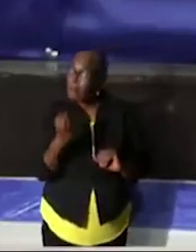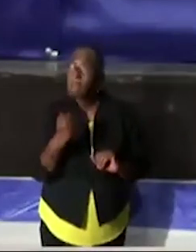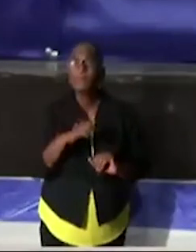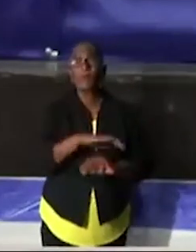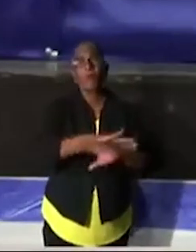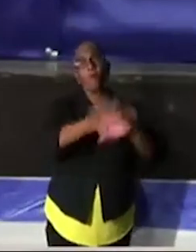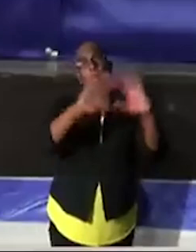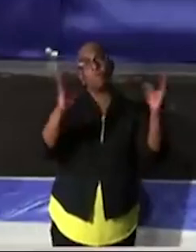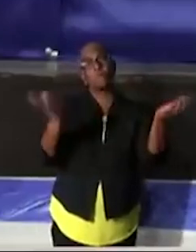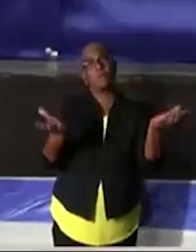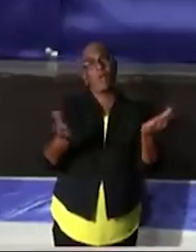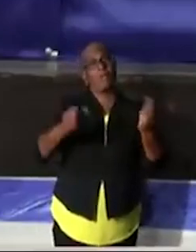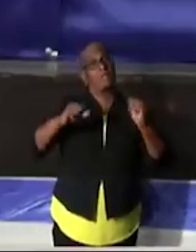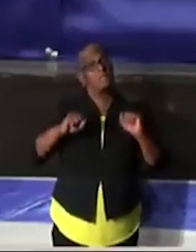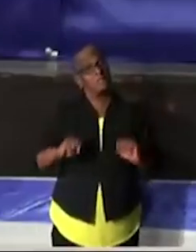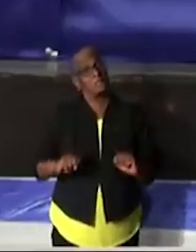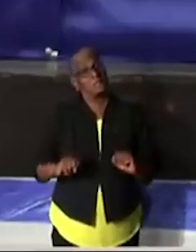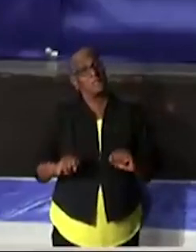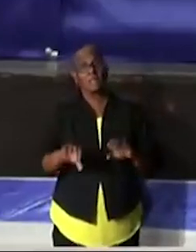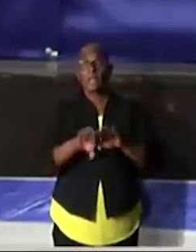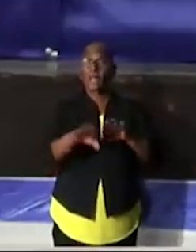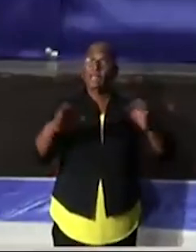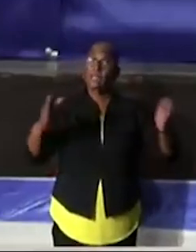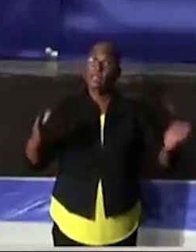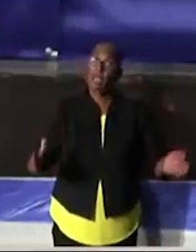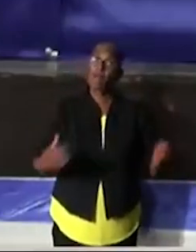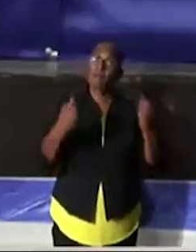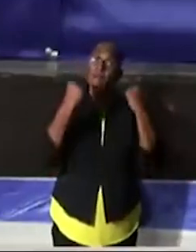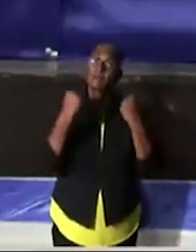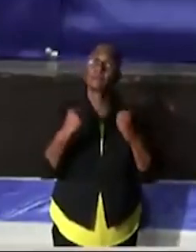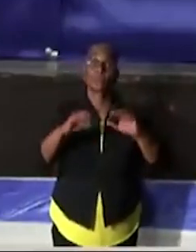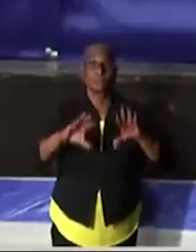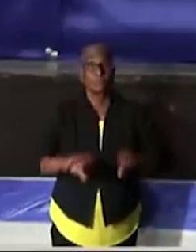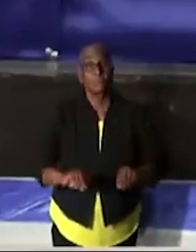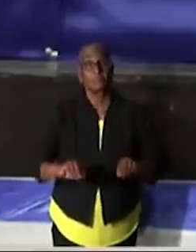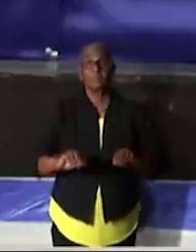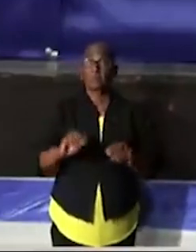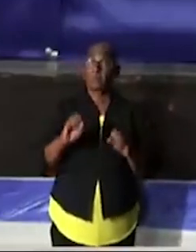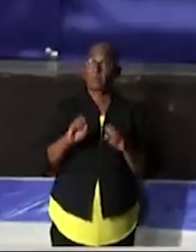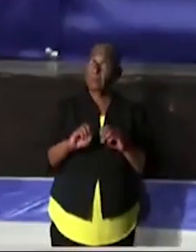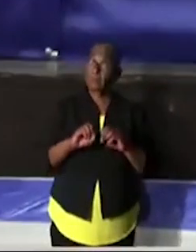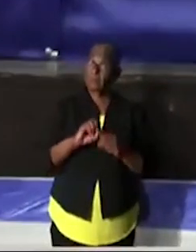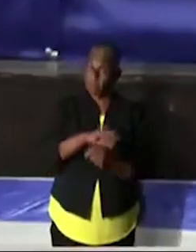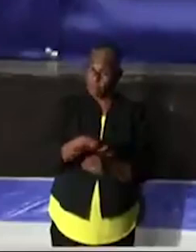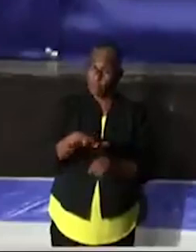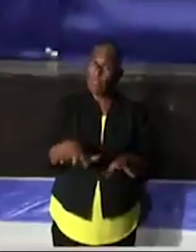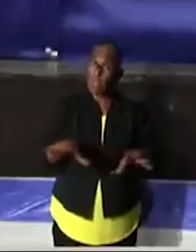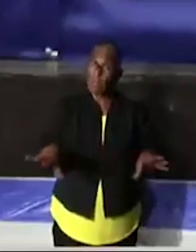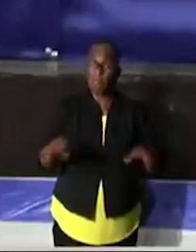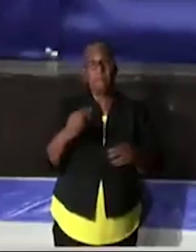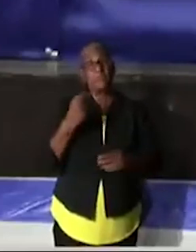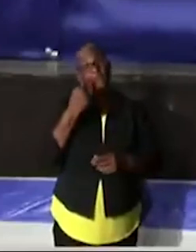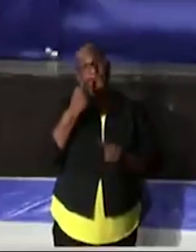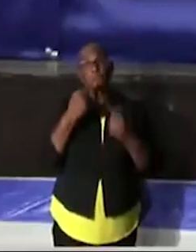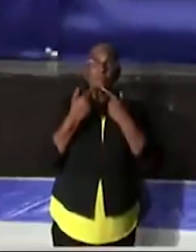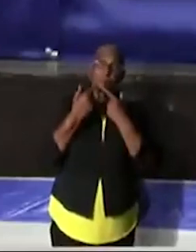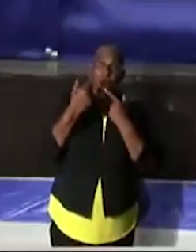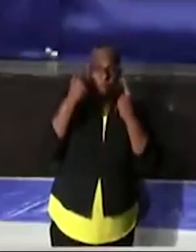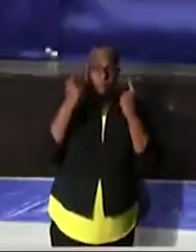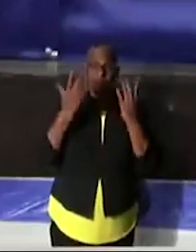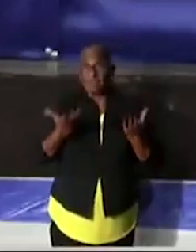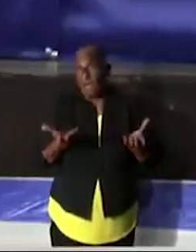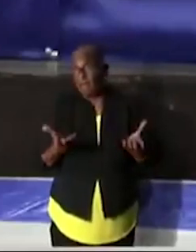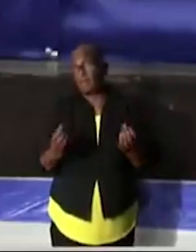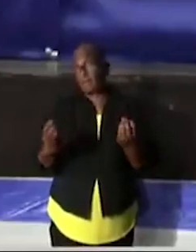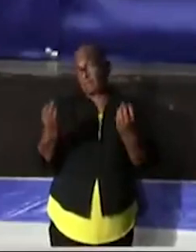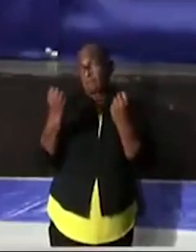waar u zit. Als u op de tafel uw hand zet en het is besmet en u dan naar uw mond of neus of ogen uw